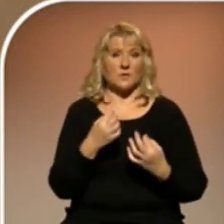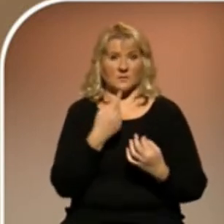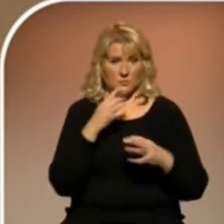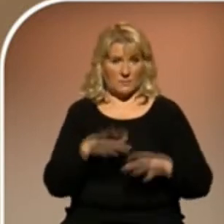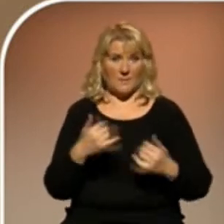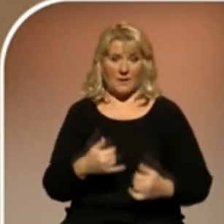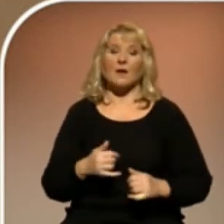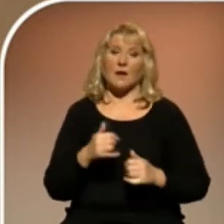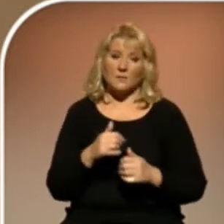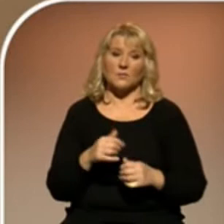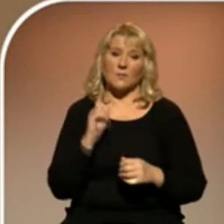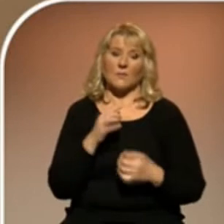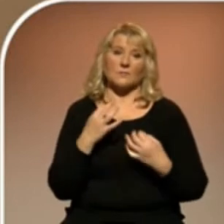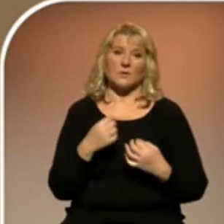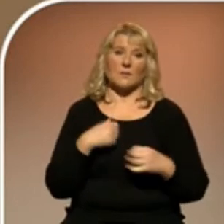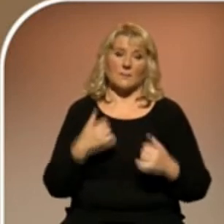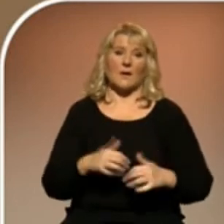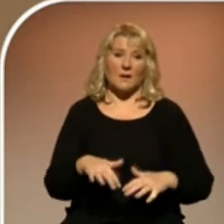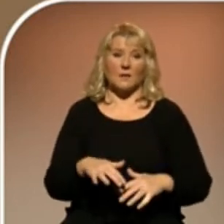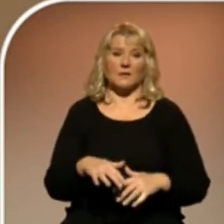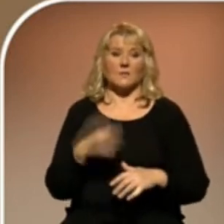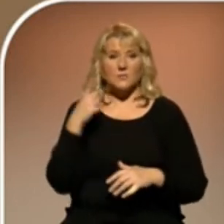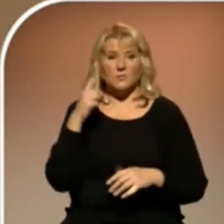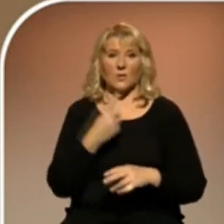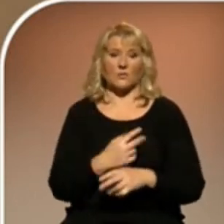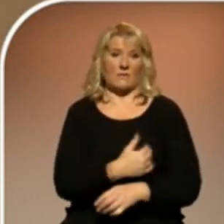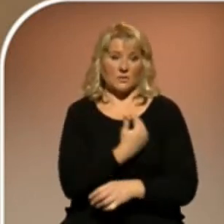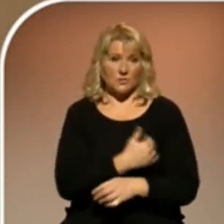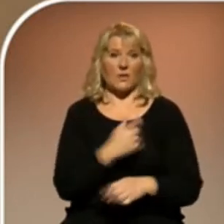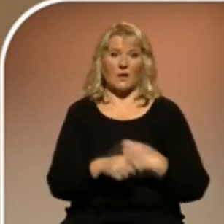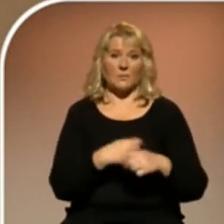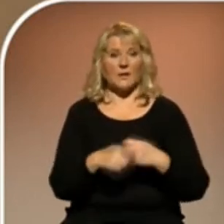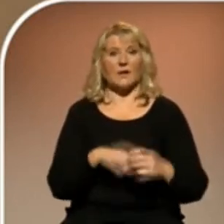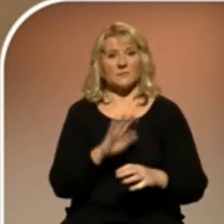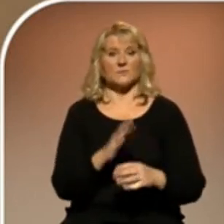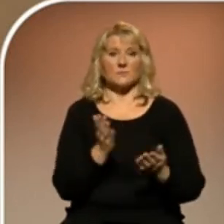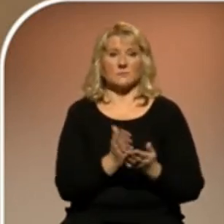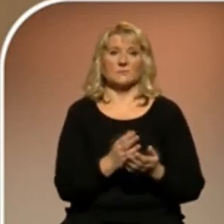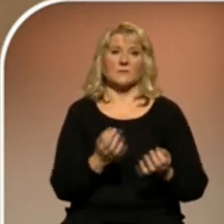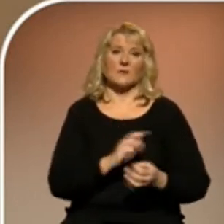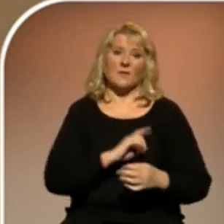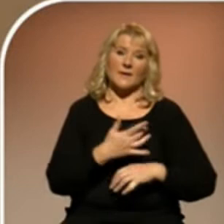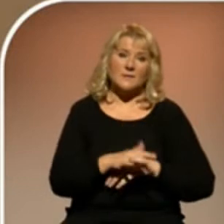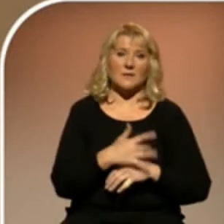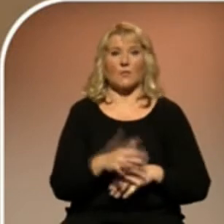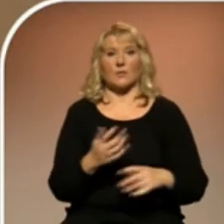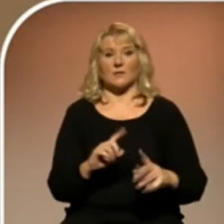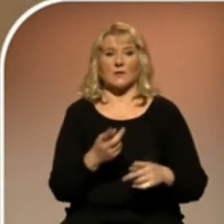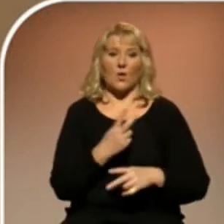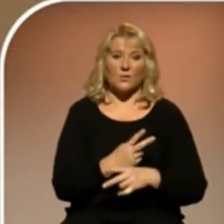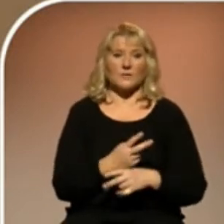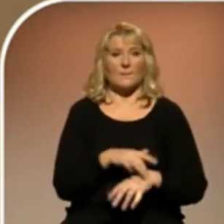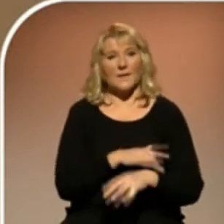Praze? Určitě, abych zůstala v Praze, vystudovala teda hotelovou školu a věnovala se oboru mít nějakou svoji restauraci,